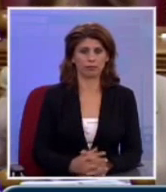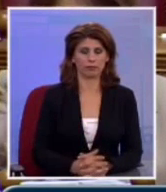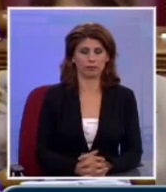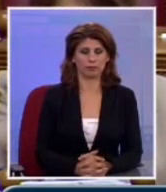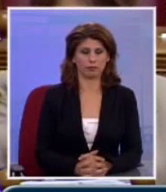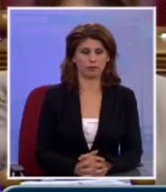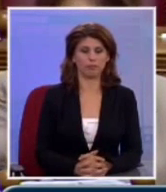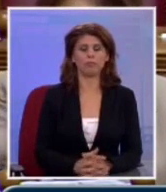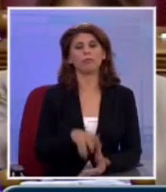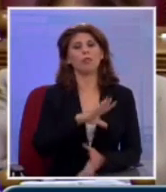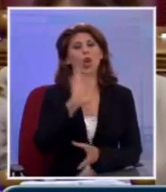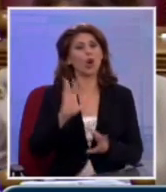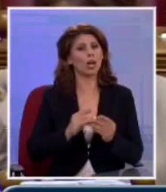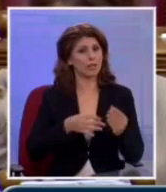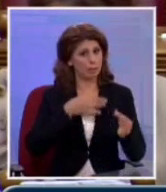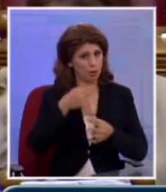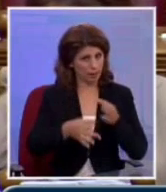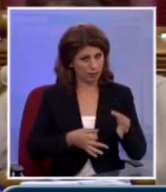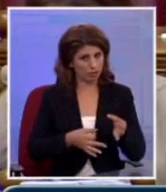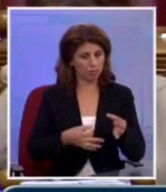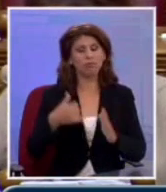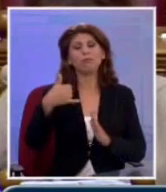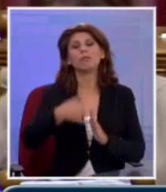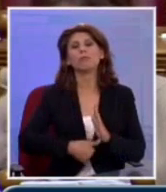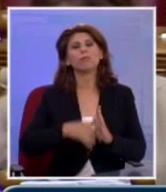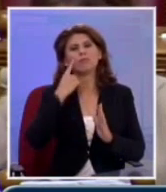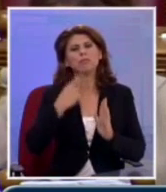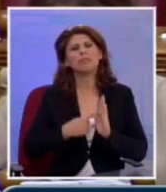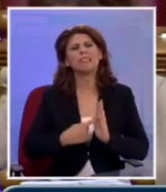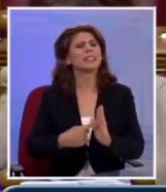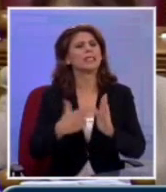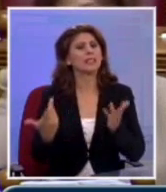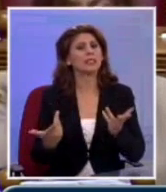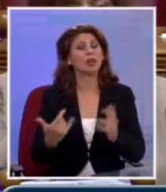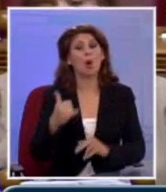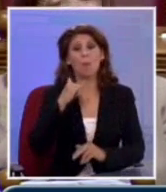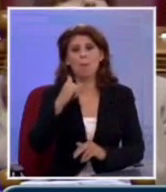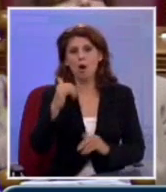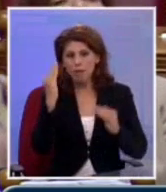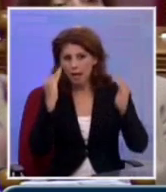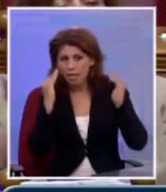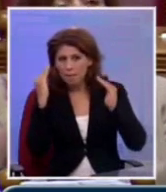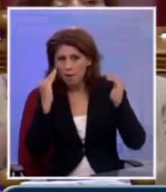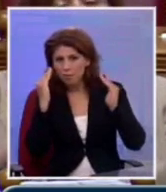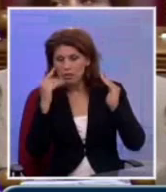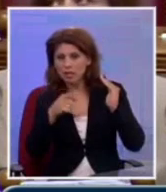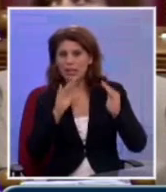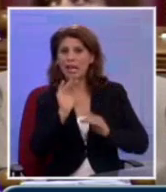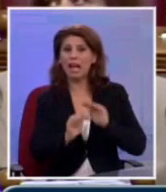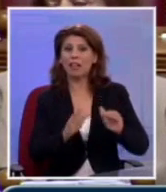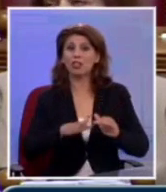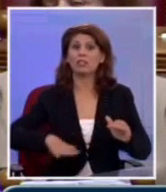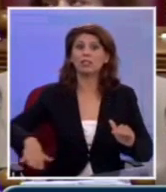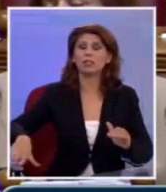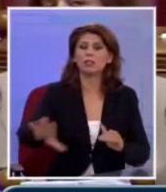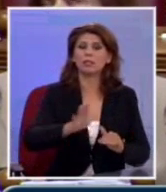όλα αυτά τα οποία έχουν τεθεί, ουσιαστικά τι αποκαλύπτουν? Τη μόνιμη καχυποψία σας στο να ερωτάτε ο λαός